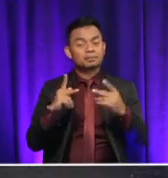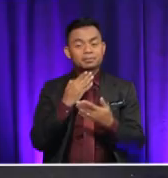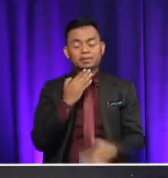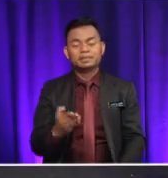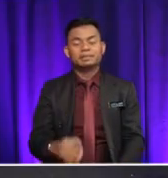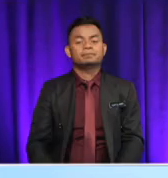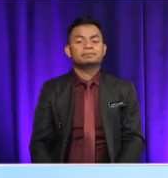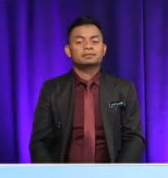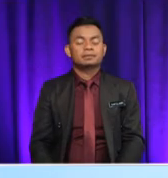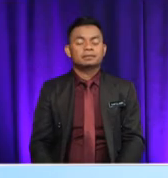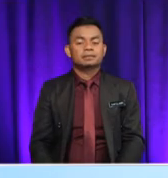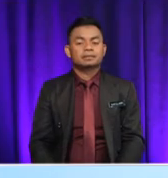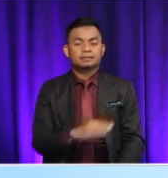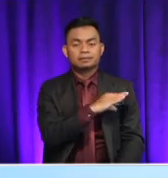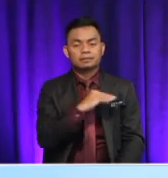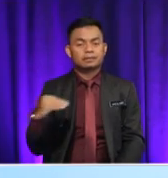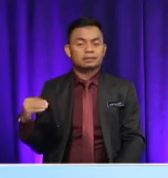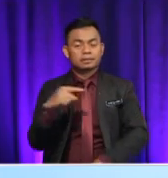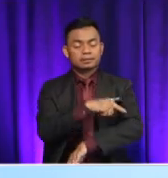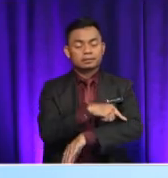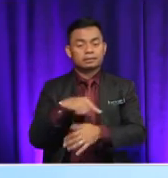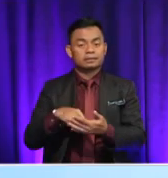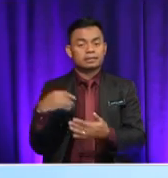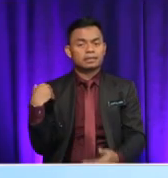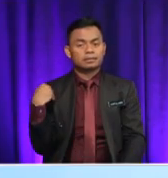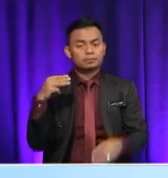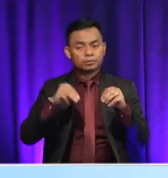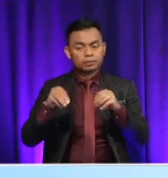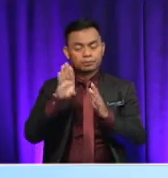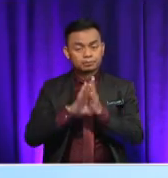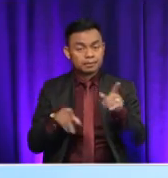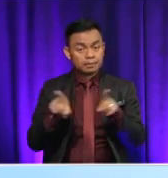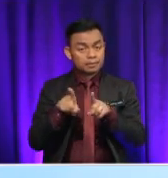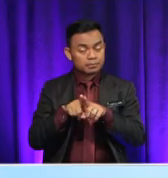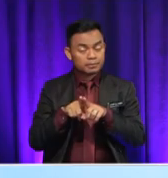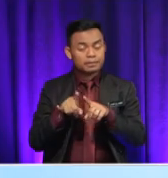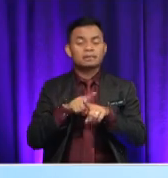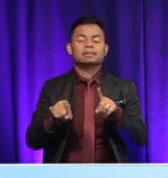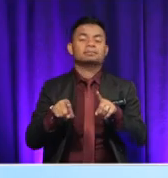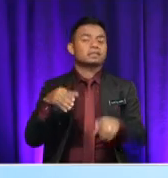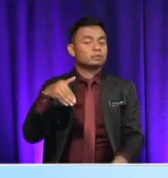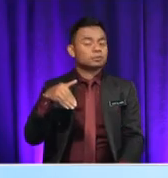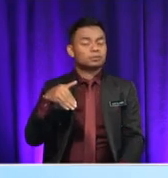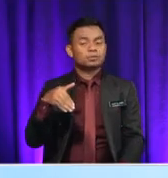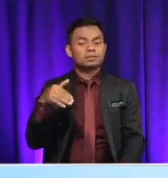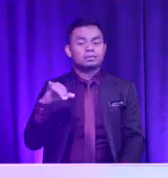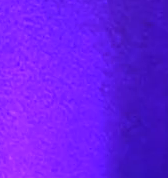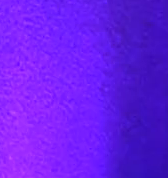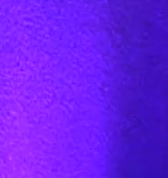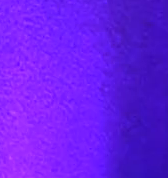Cikgu Dana saya tahu hari ini kita ada bersama kami tapi sebelum itu kita juga ada seorang siswa bersama